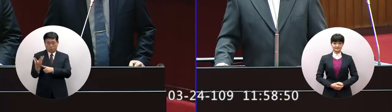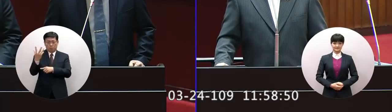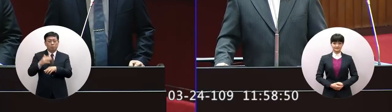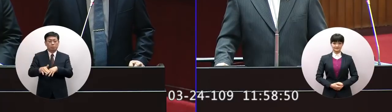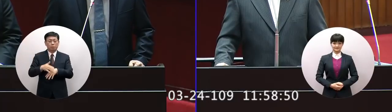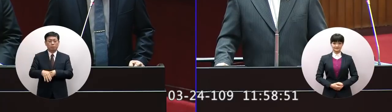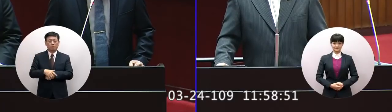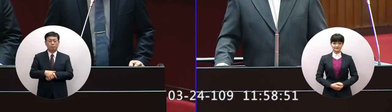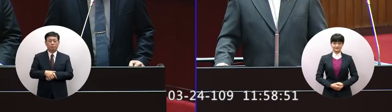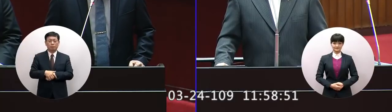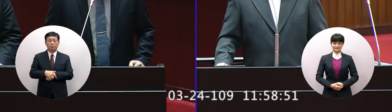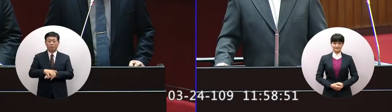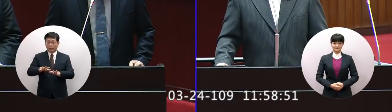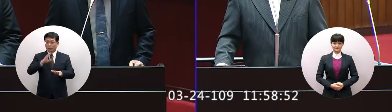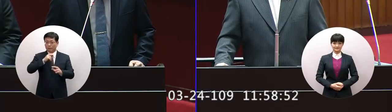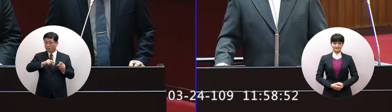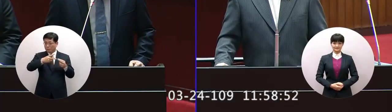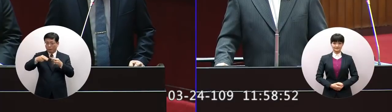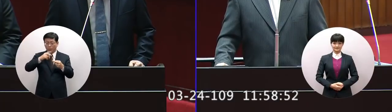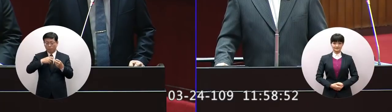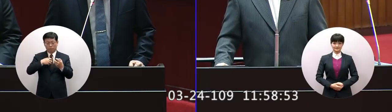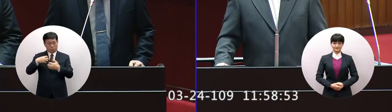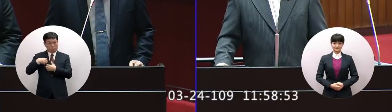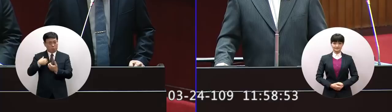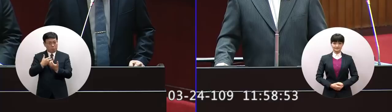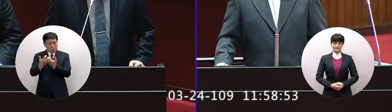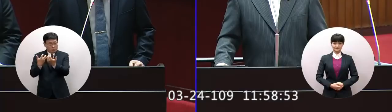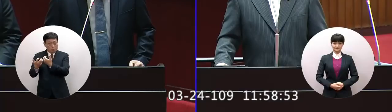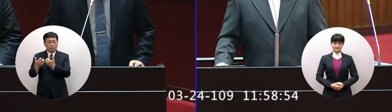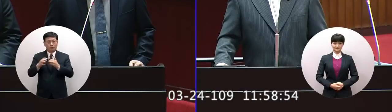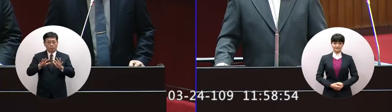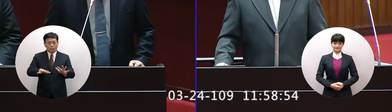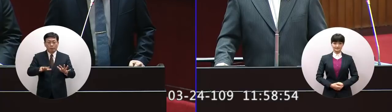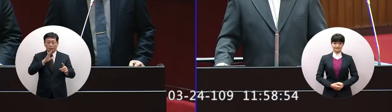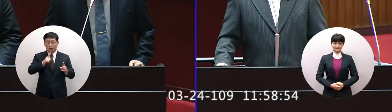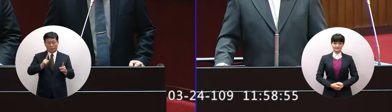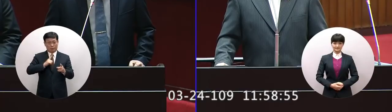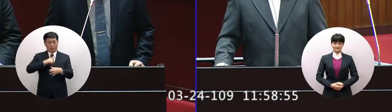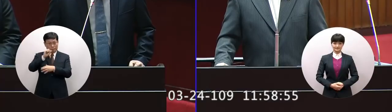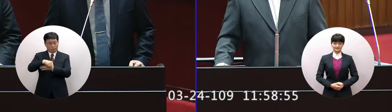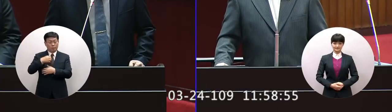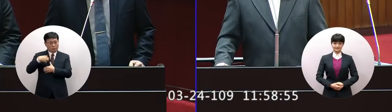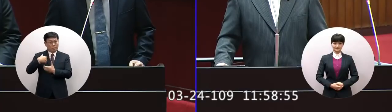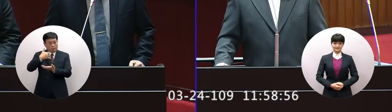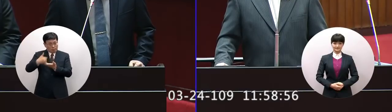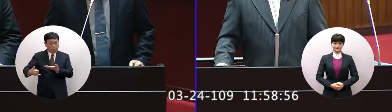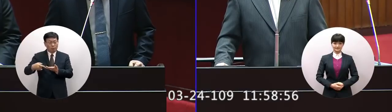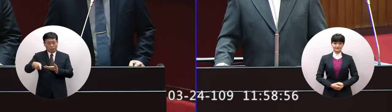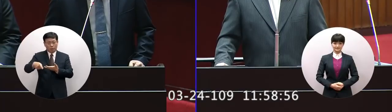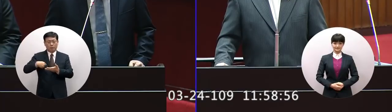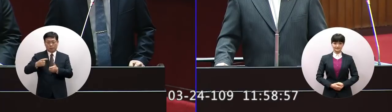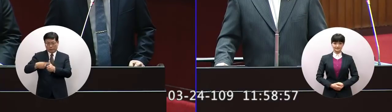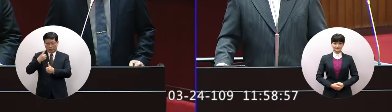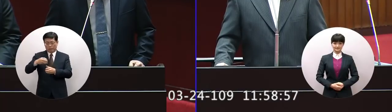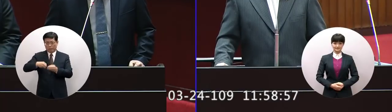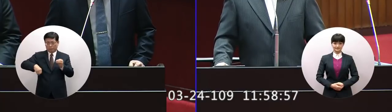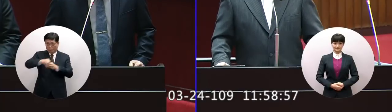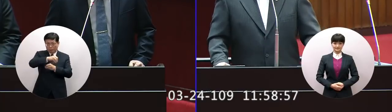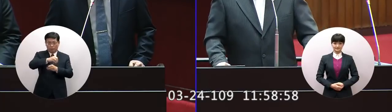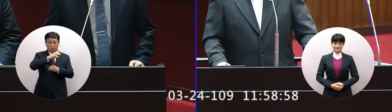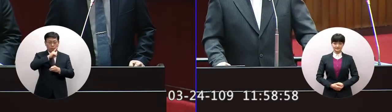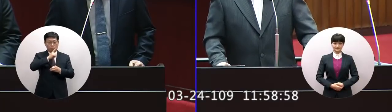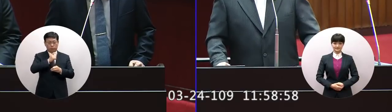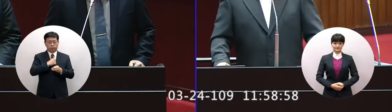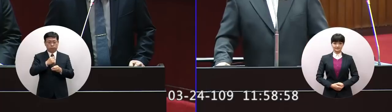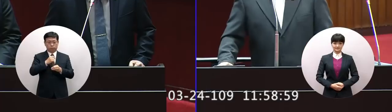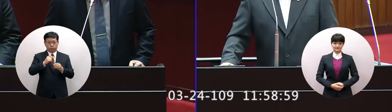加，所以我们在调整部队类型，我们会将志愿役退伍的人员先充任我们的编制动